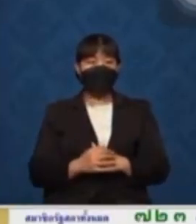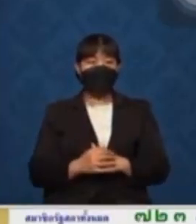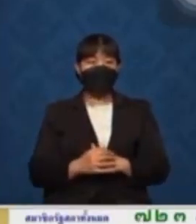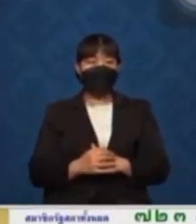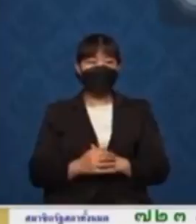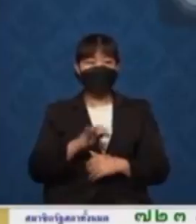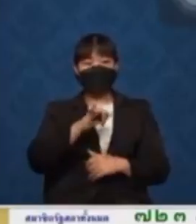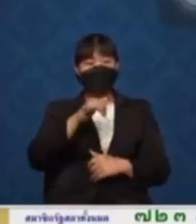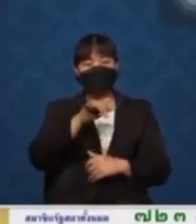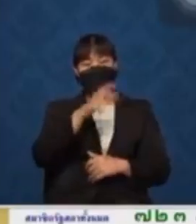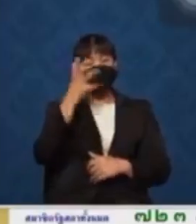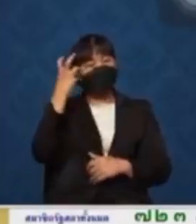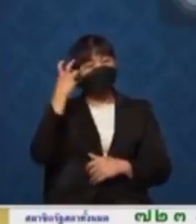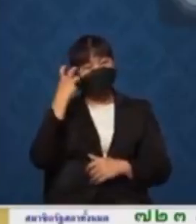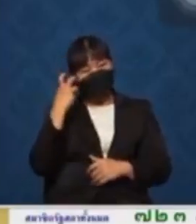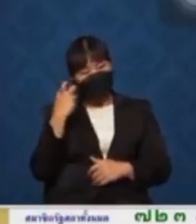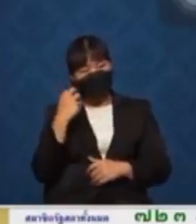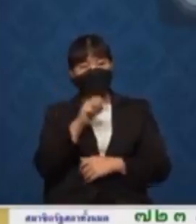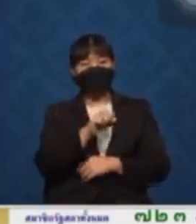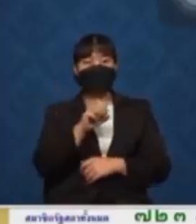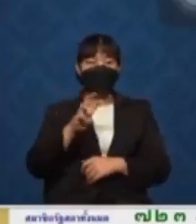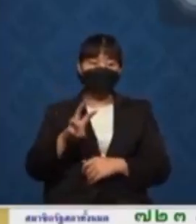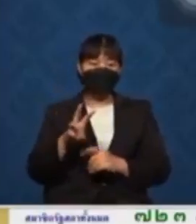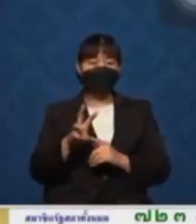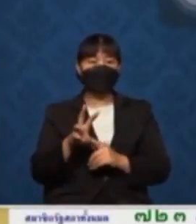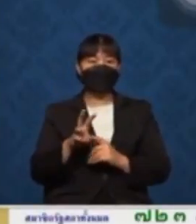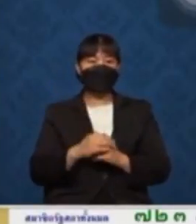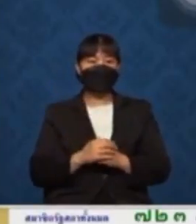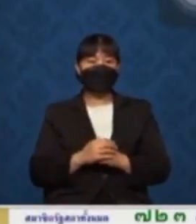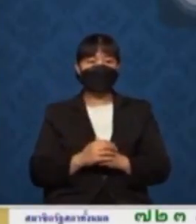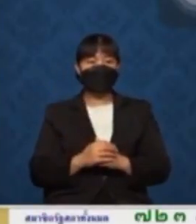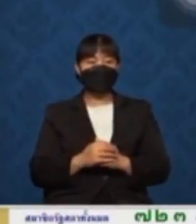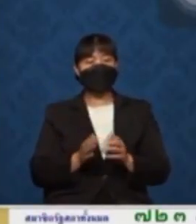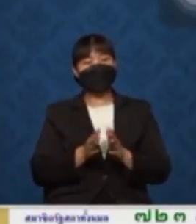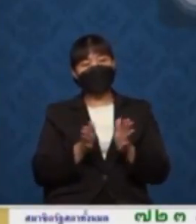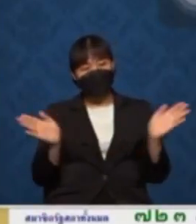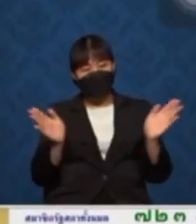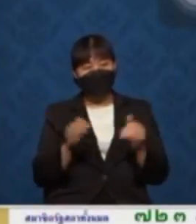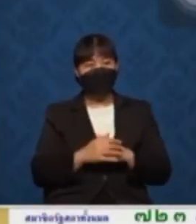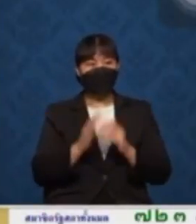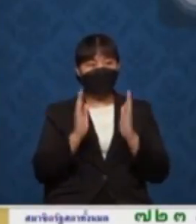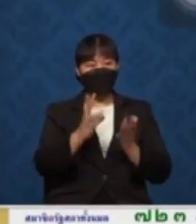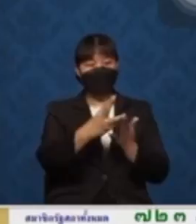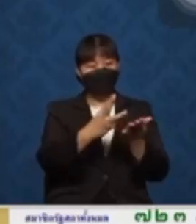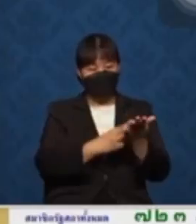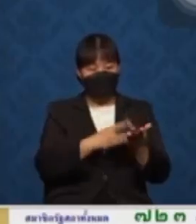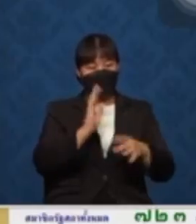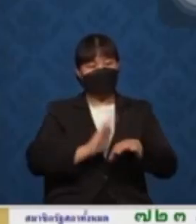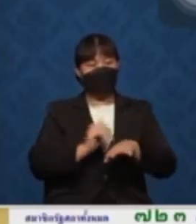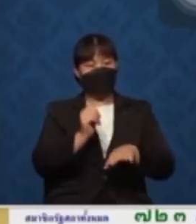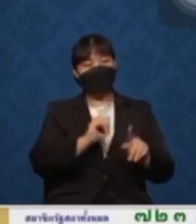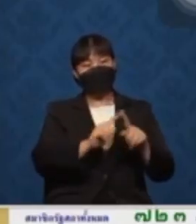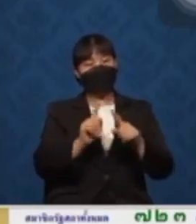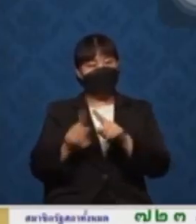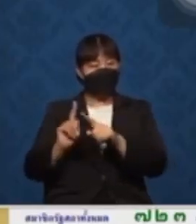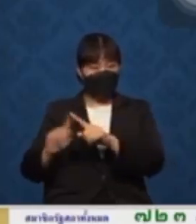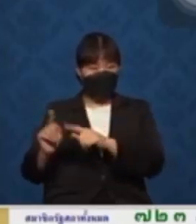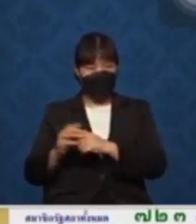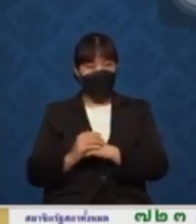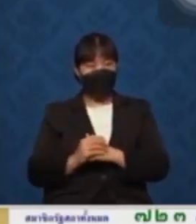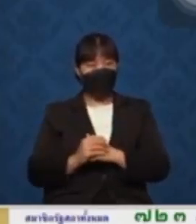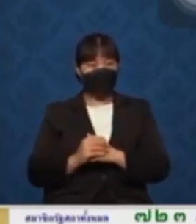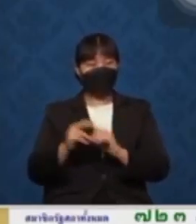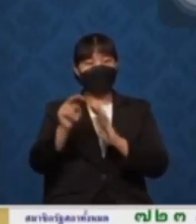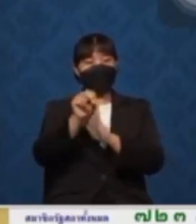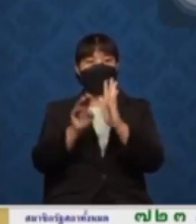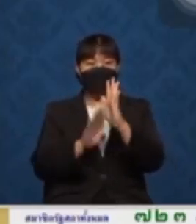าการมีอยู่ของวุฒิสภาเนี่ยจำเป็นเพื่อจะเปิดพื้นที่ผู้เชี่ยวชาญในแต่ละสาขาวิชาชีพมาออกความเห็นเกี่ยวกับร่างกฎหมายผมก็เสนอครับว่าถ้าเ